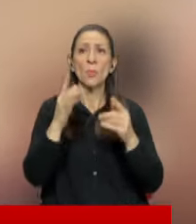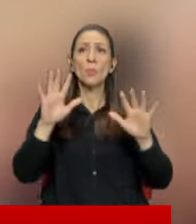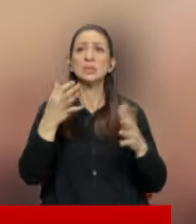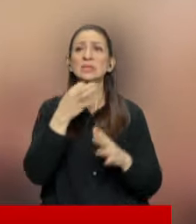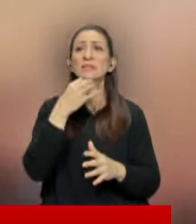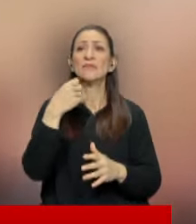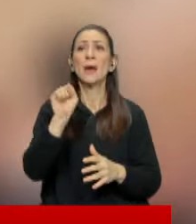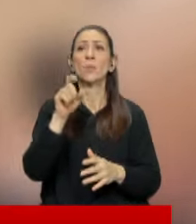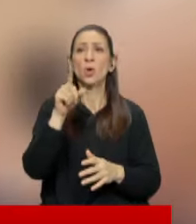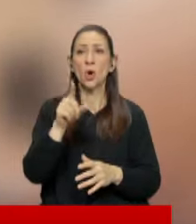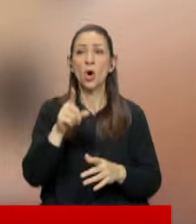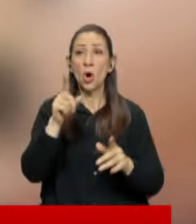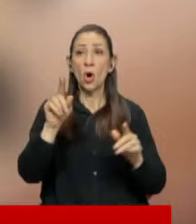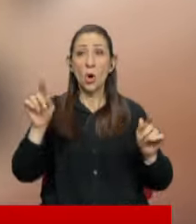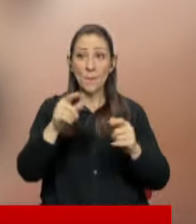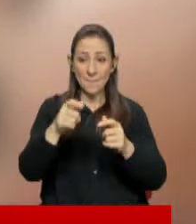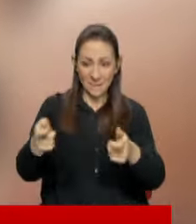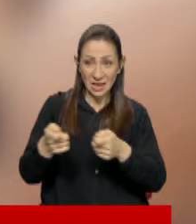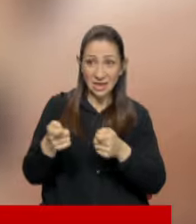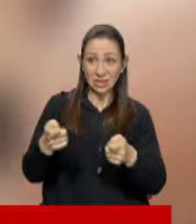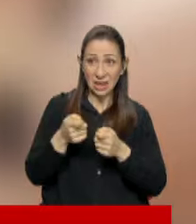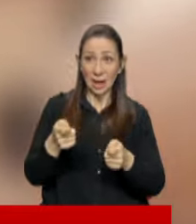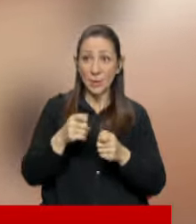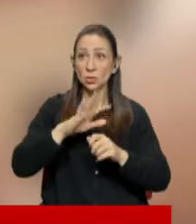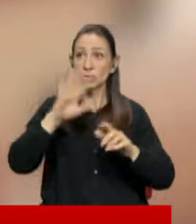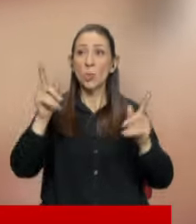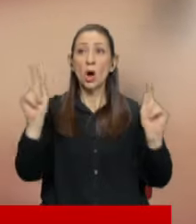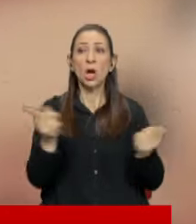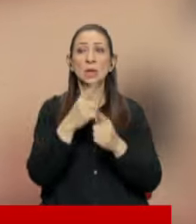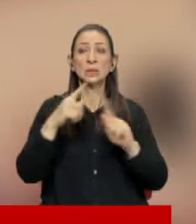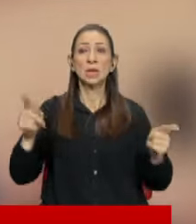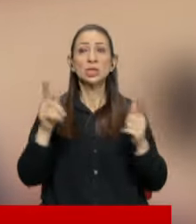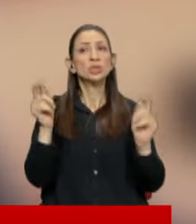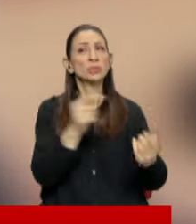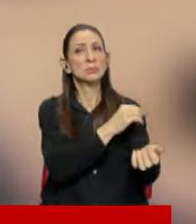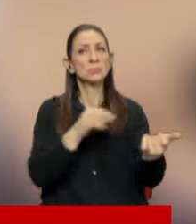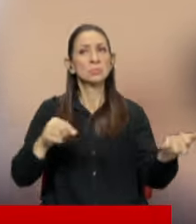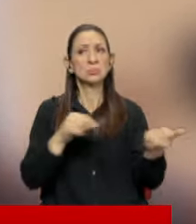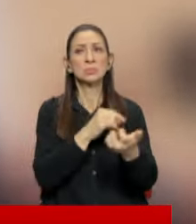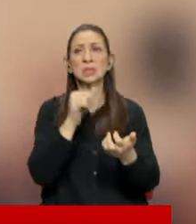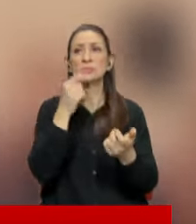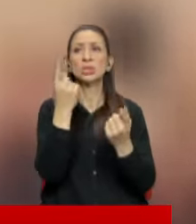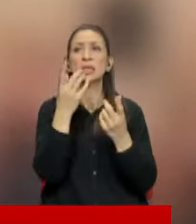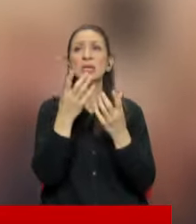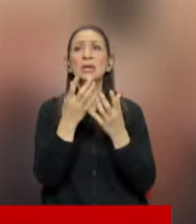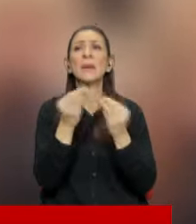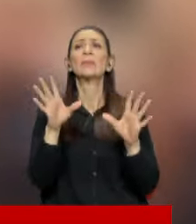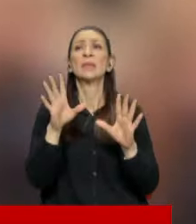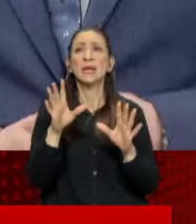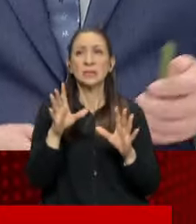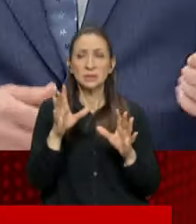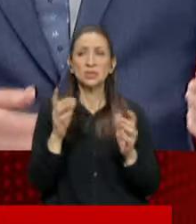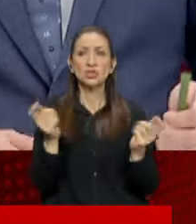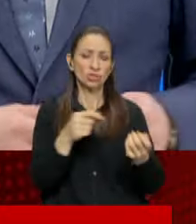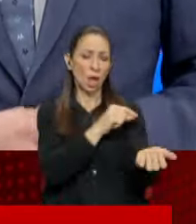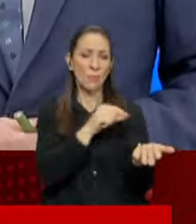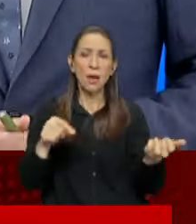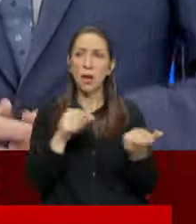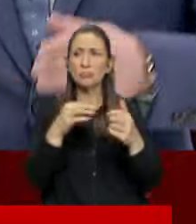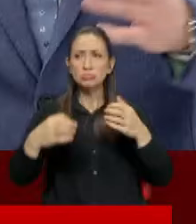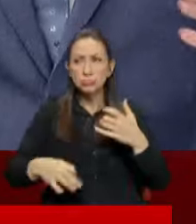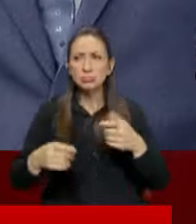bozulmasına müsaade etmiyor. Yani o pankartı çekerken bile tüm orkestra çalmaya, hiçbir ritmi kaçırmadan, hiçbir notayı kaçırmadan çalmaya